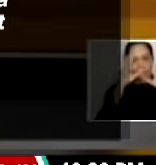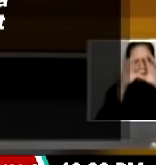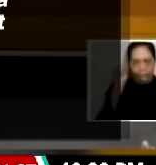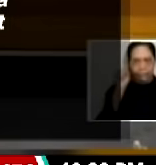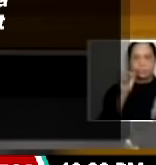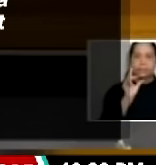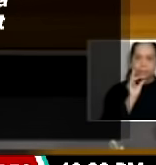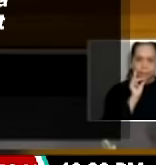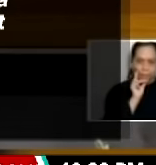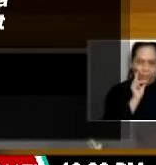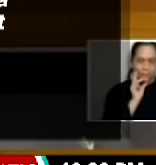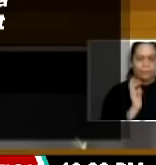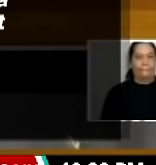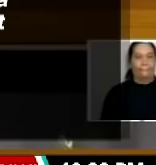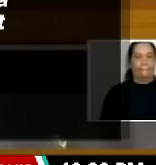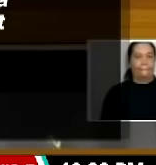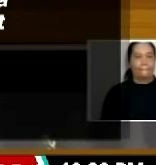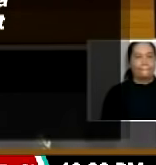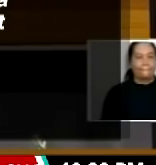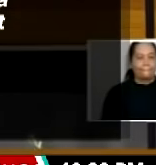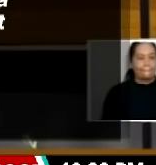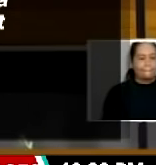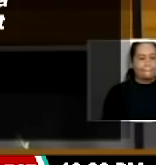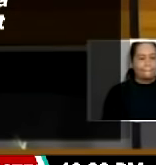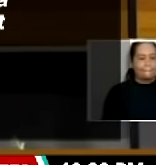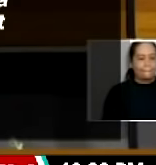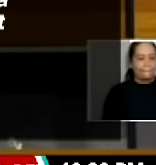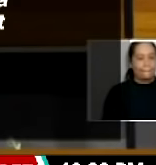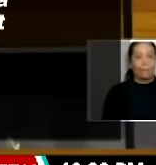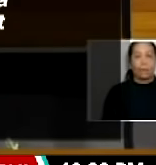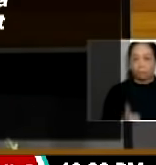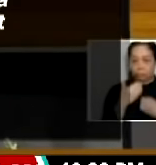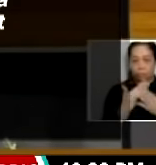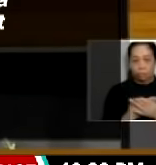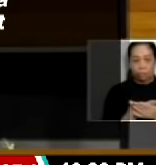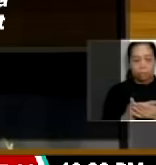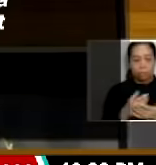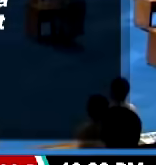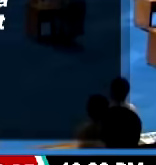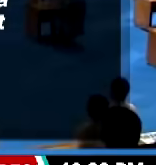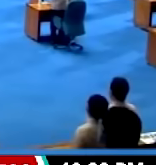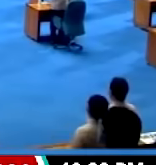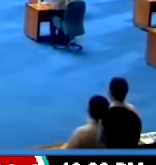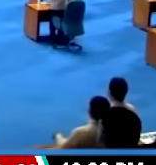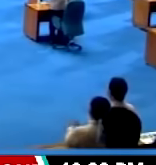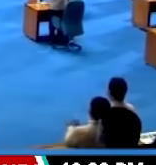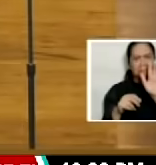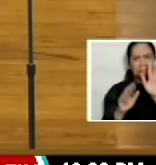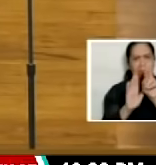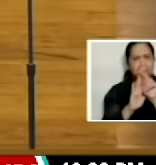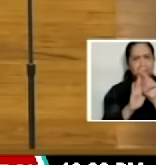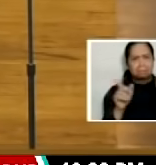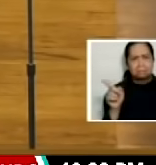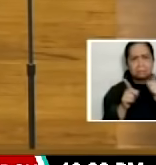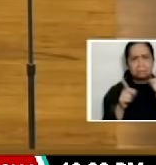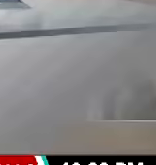ang dapat humusga kung natupad ba ng Pangulo ang kanyang mga pangako sa mga nakaraang SONA. Joseph Morong, GMA